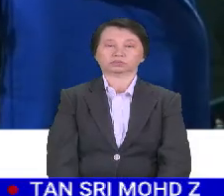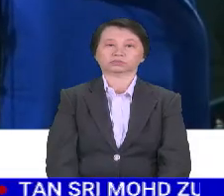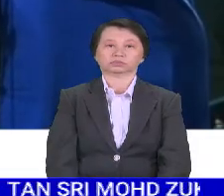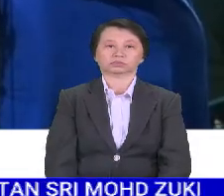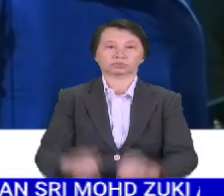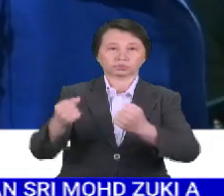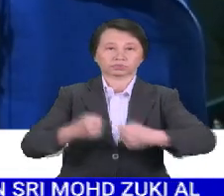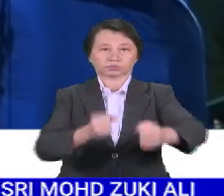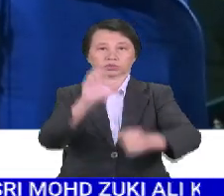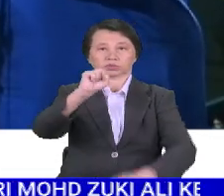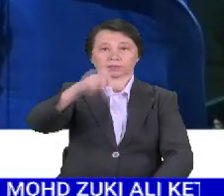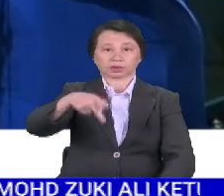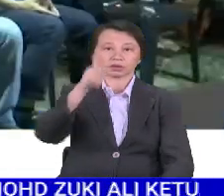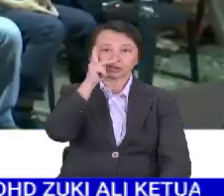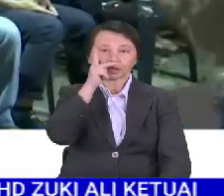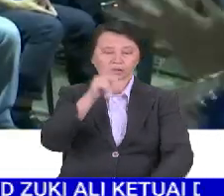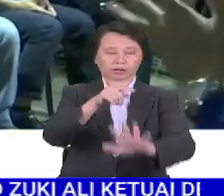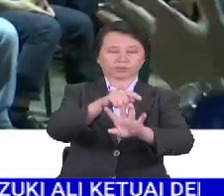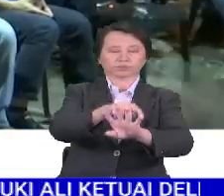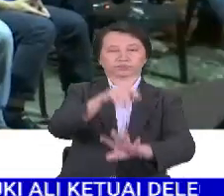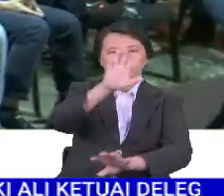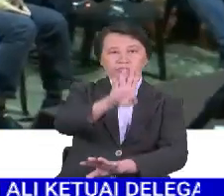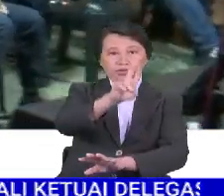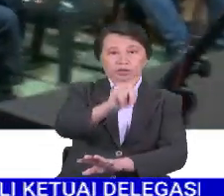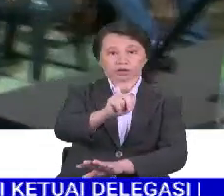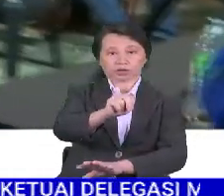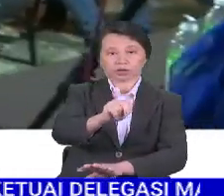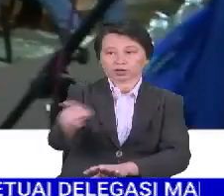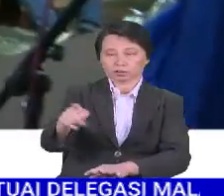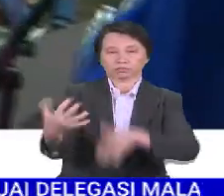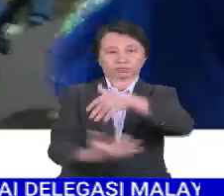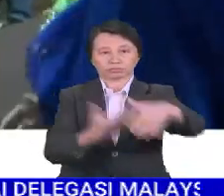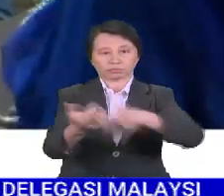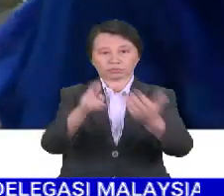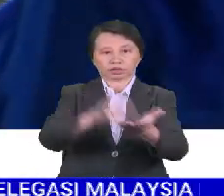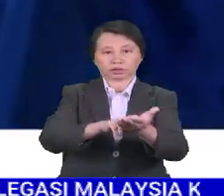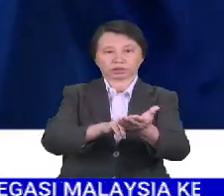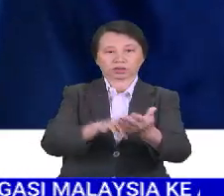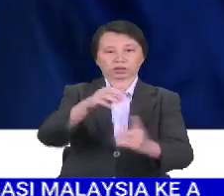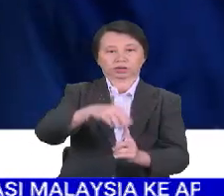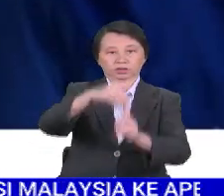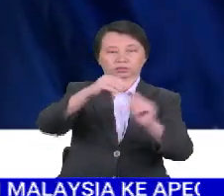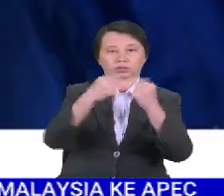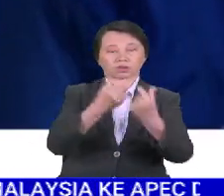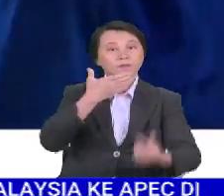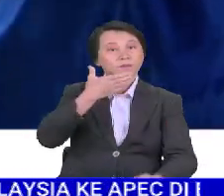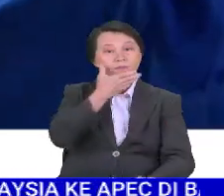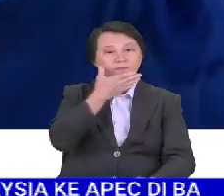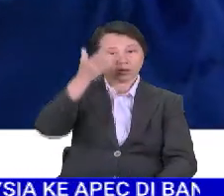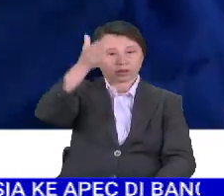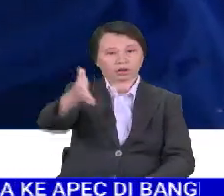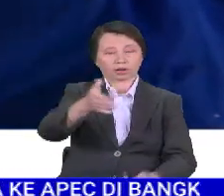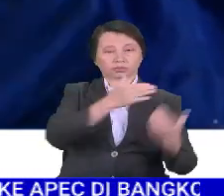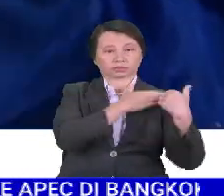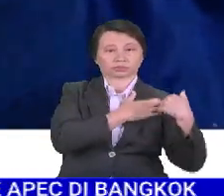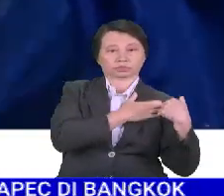Di Sungai Petani pula, calon Barisan Nasional Datuk Shahanim Muhammad Yusof terus menyantuni daftar pemilih, terutamanya golongan muda yang bakal